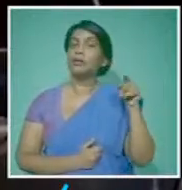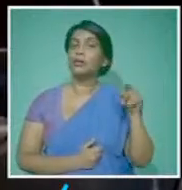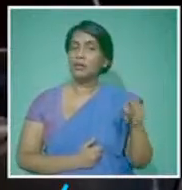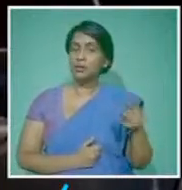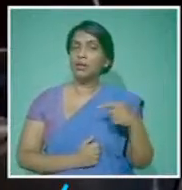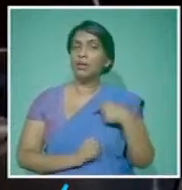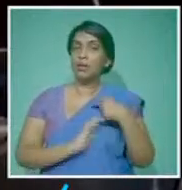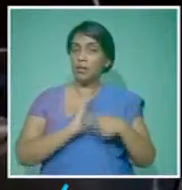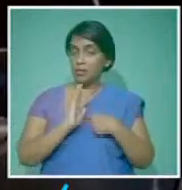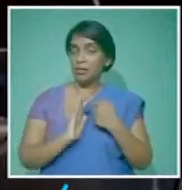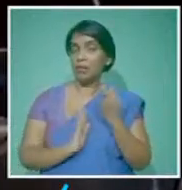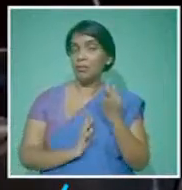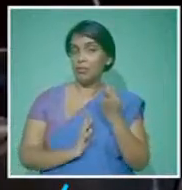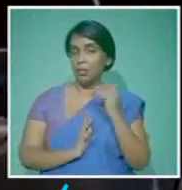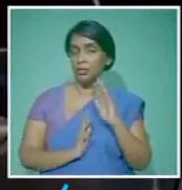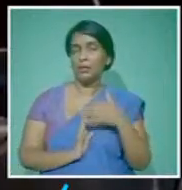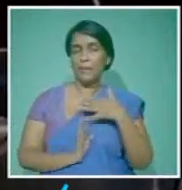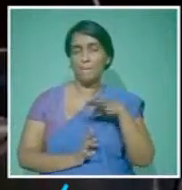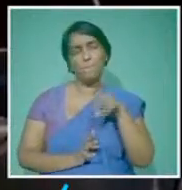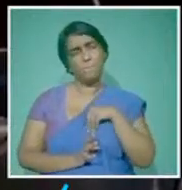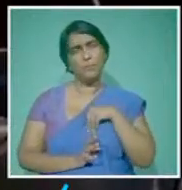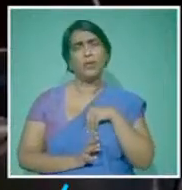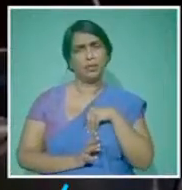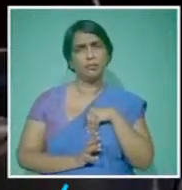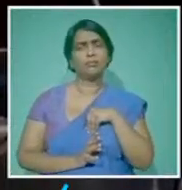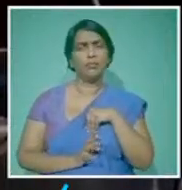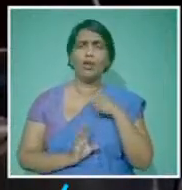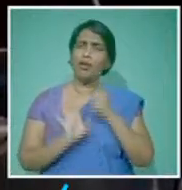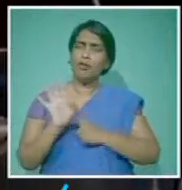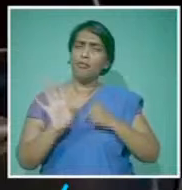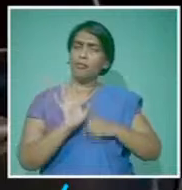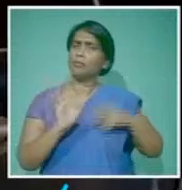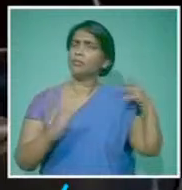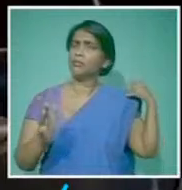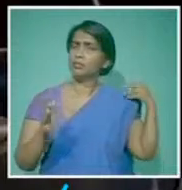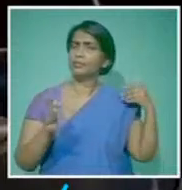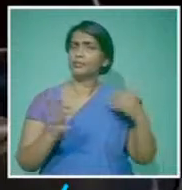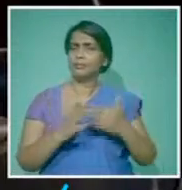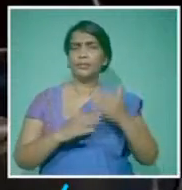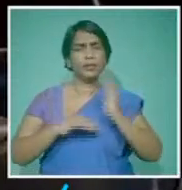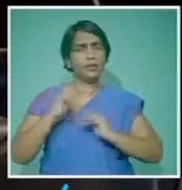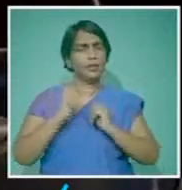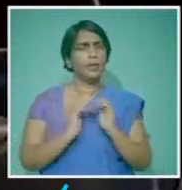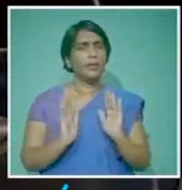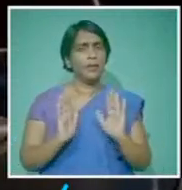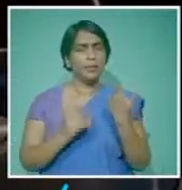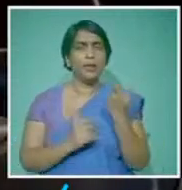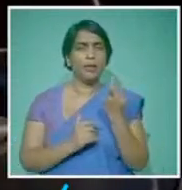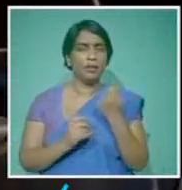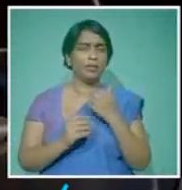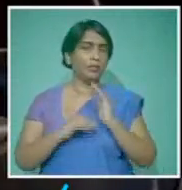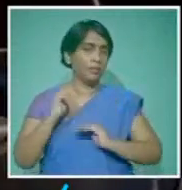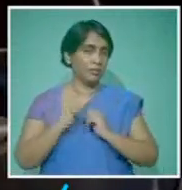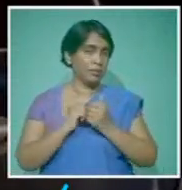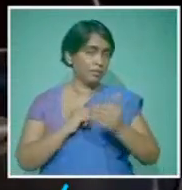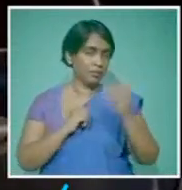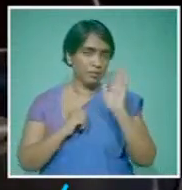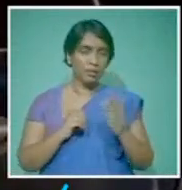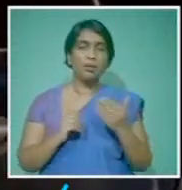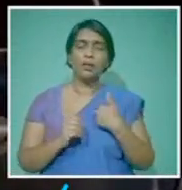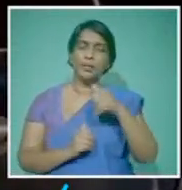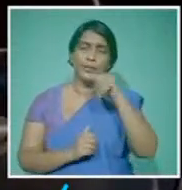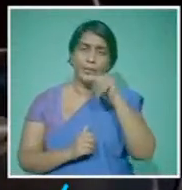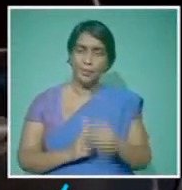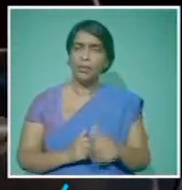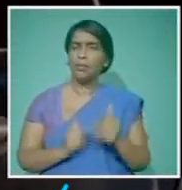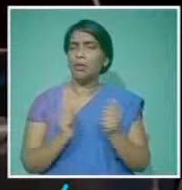අපේ ආර්ථිකය තුල අපිට පිළිගන්න වෙනවා දශක ගණනාවක් අපි ක්‍රියාත්මක කරපු මේ ආර්ථික ක්‍රමය තුල ඇත්ත